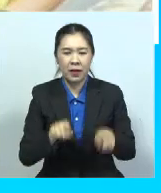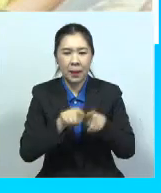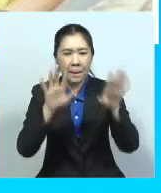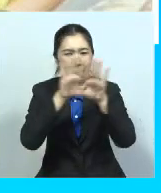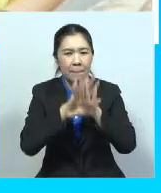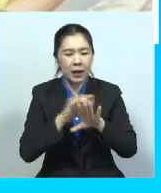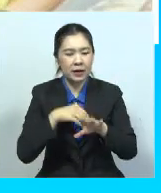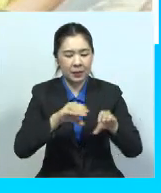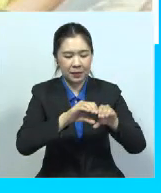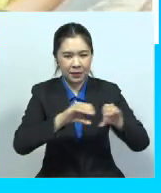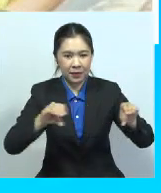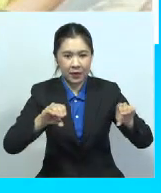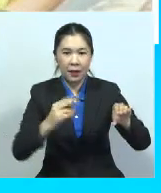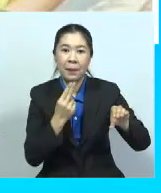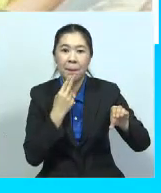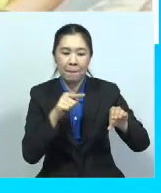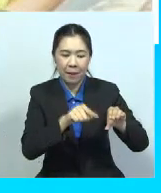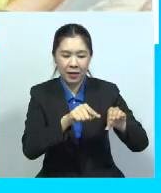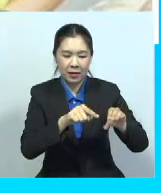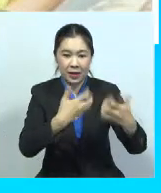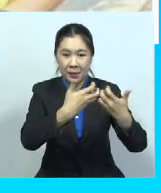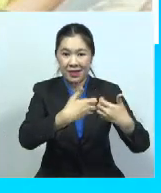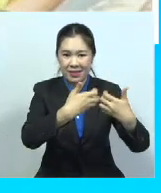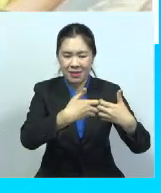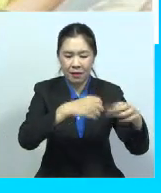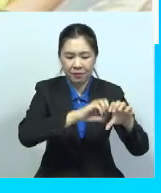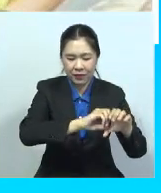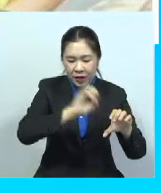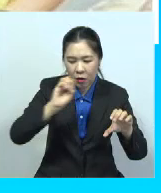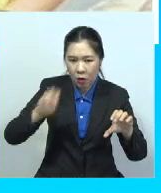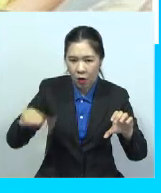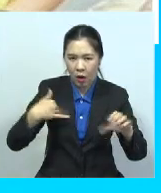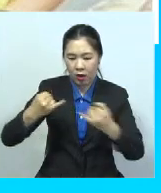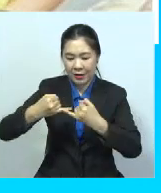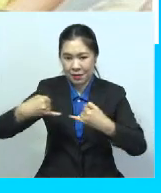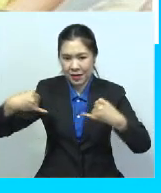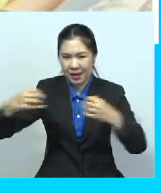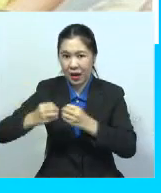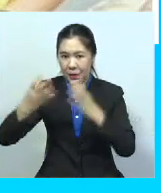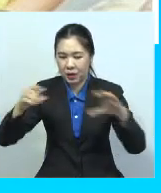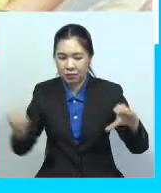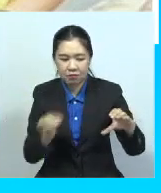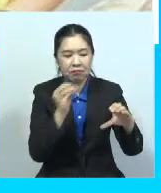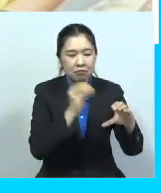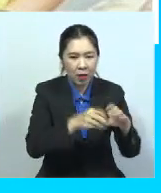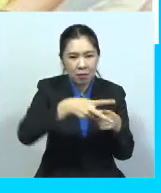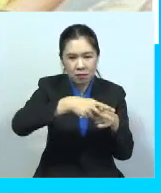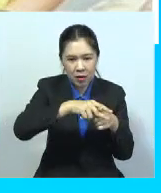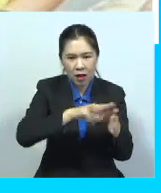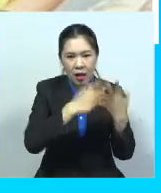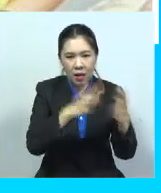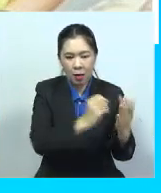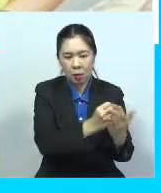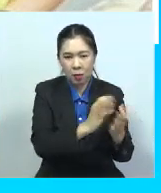การนำเอาไส้ในของ power bank ออกแล้วก็นำชนวนใส่เข้าไปเพื่อที่จะทำให้เกิดเพลิงไหม้ค่ะ